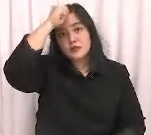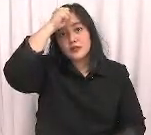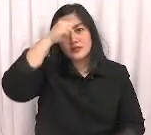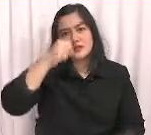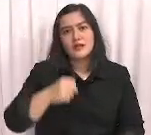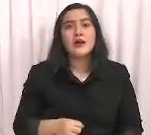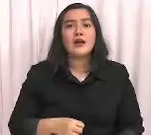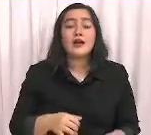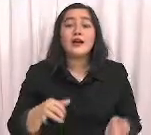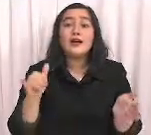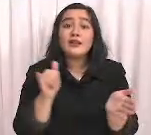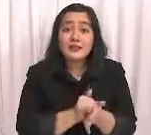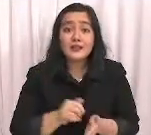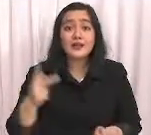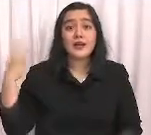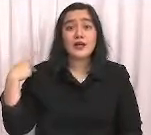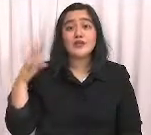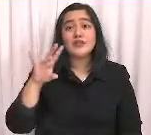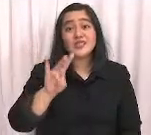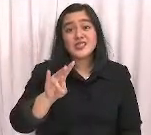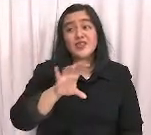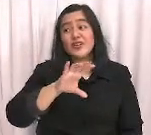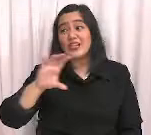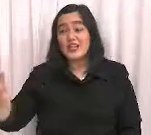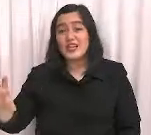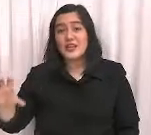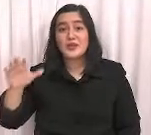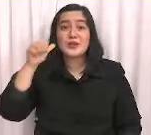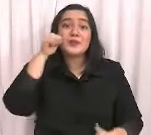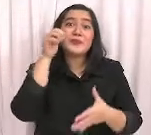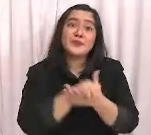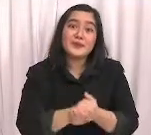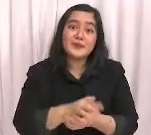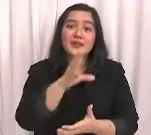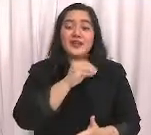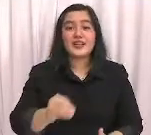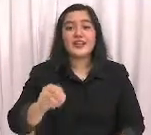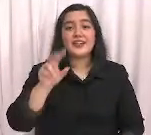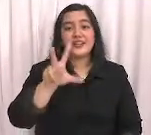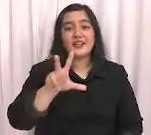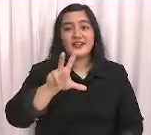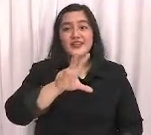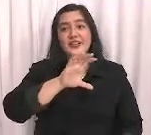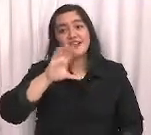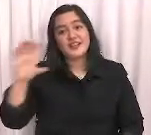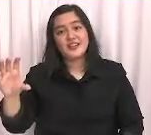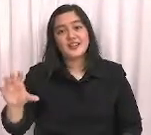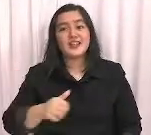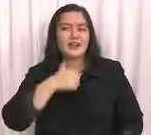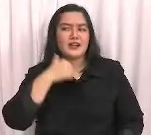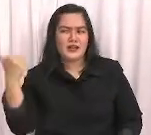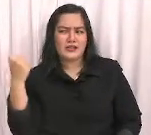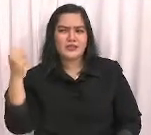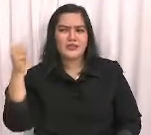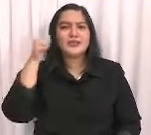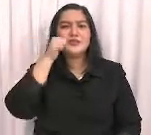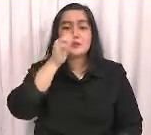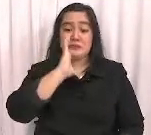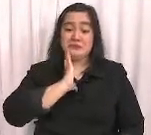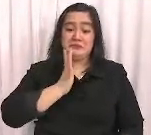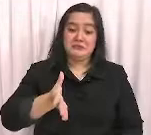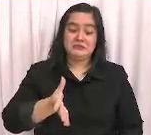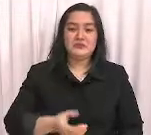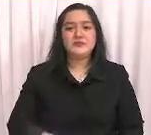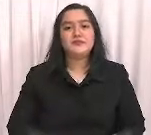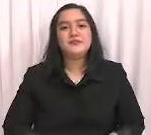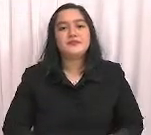ng 700 wives and 300 concubines. Na pagka, just for an lang,